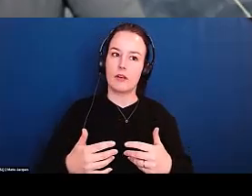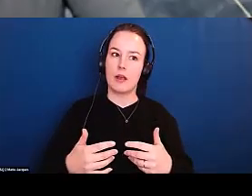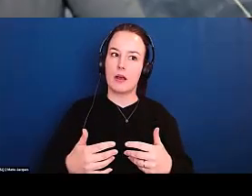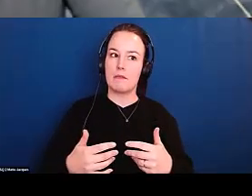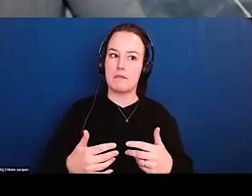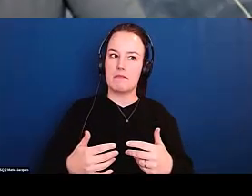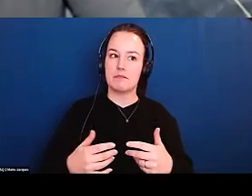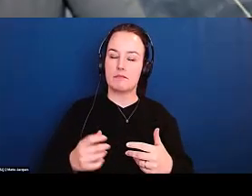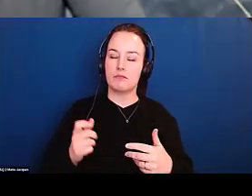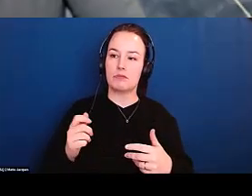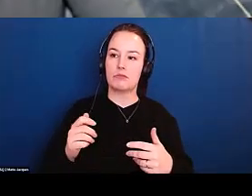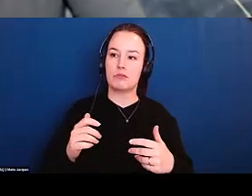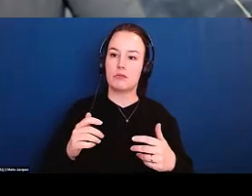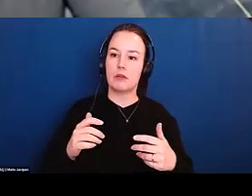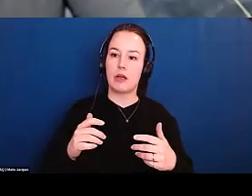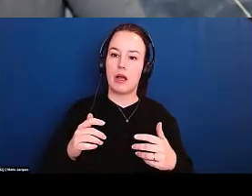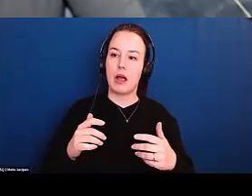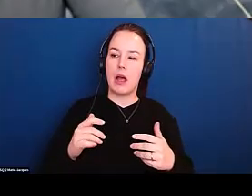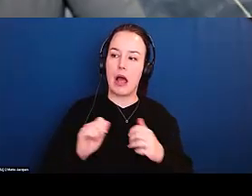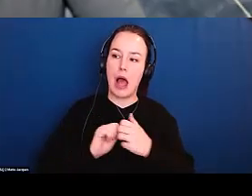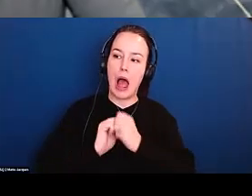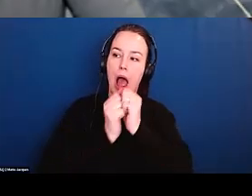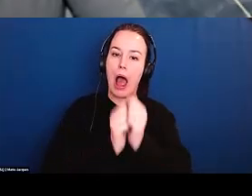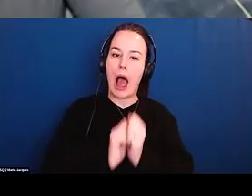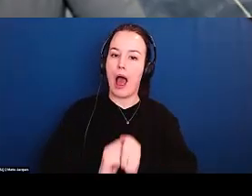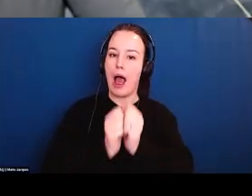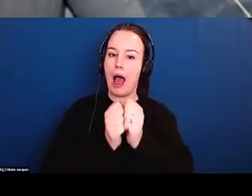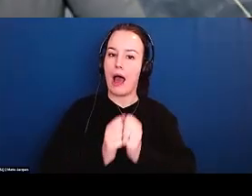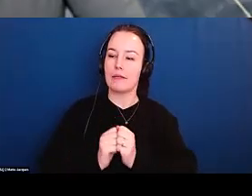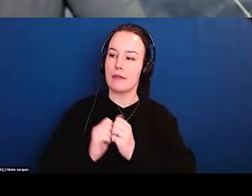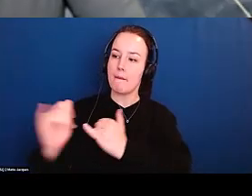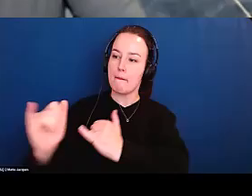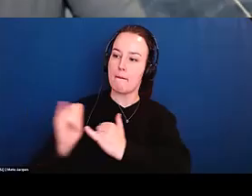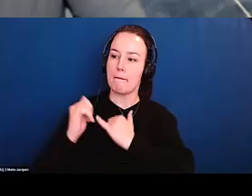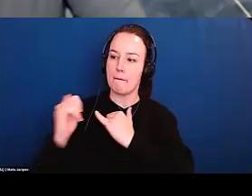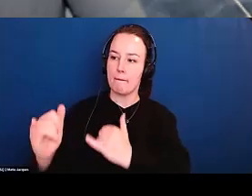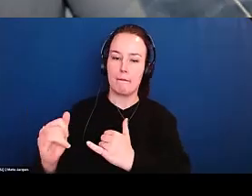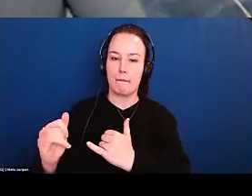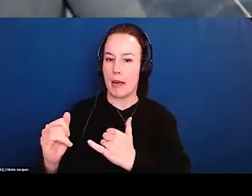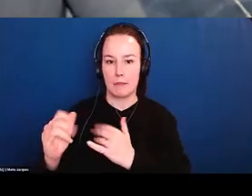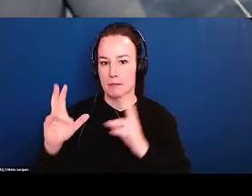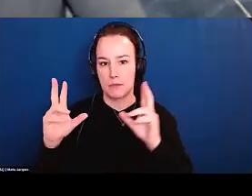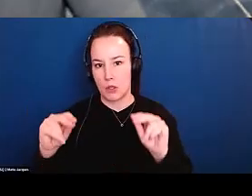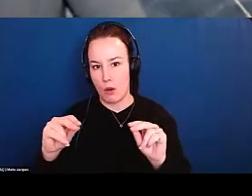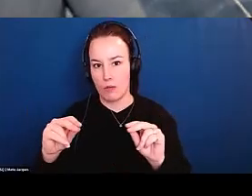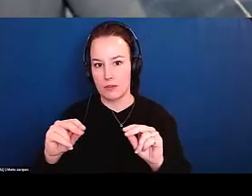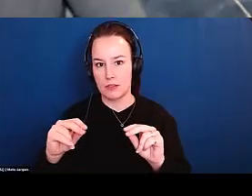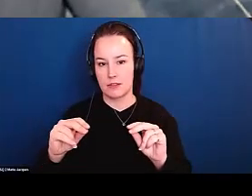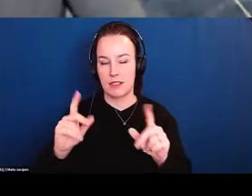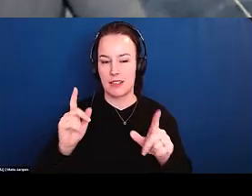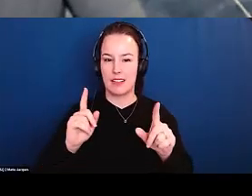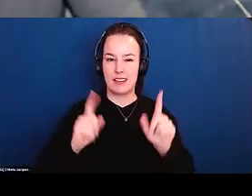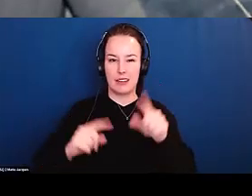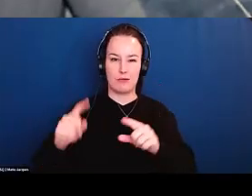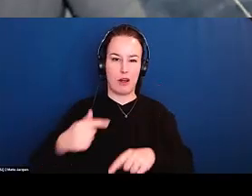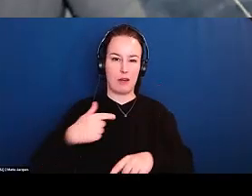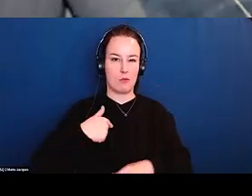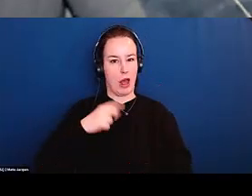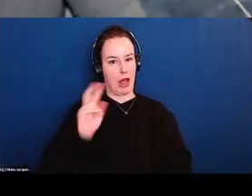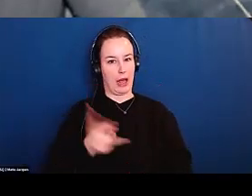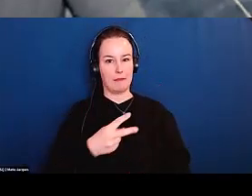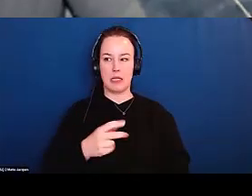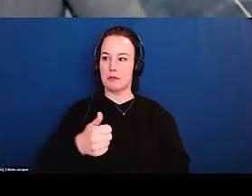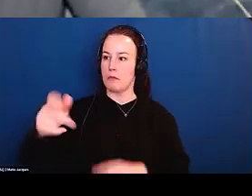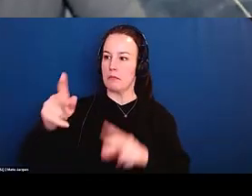au fait que tout le monde n'allait pas forcément s'adapter de la même manière que moi, aussi vite ou aussi lentement que